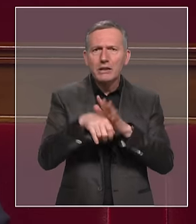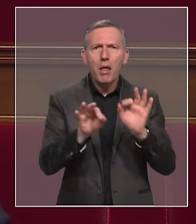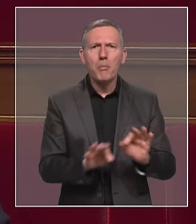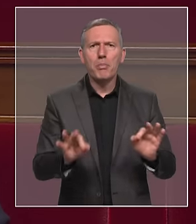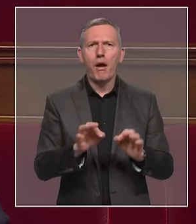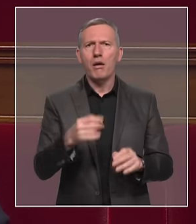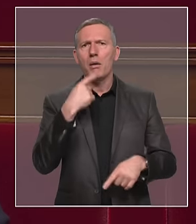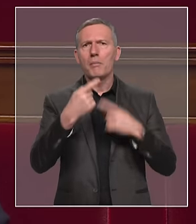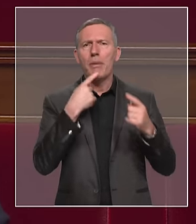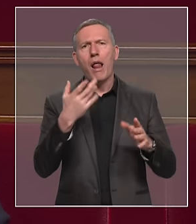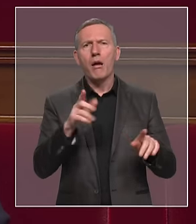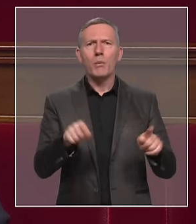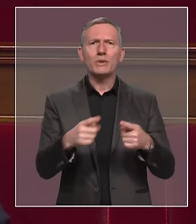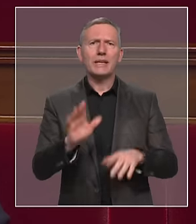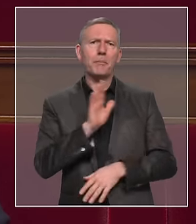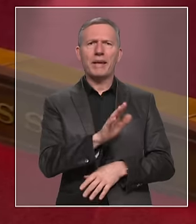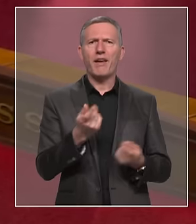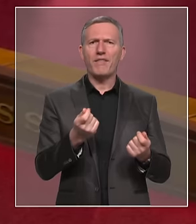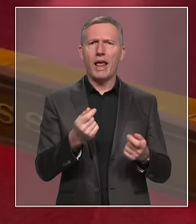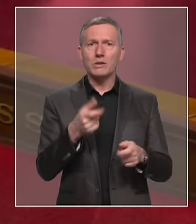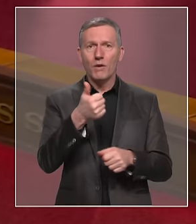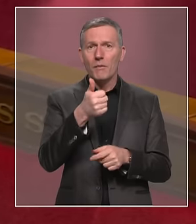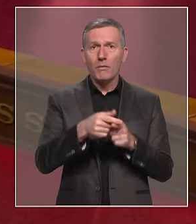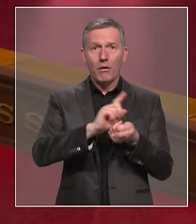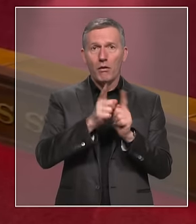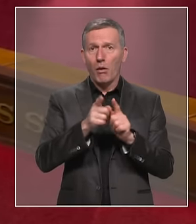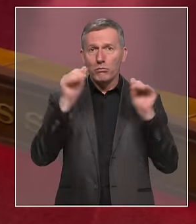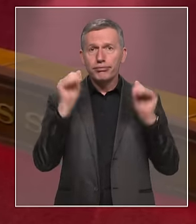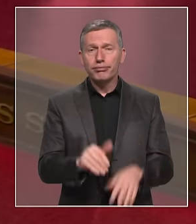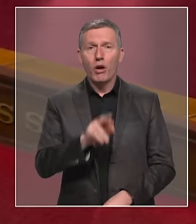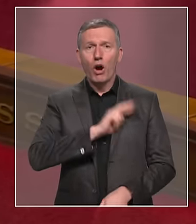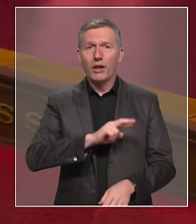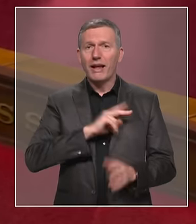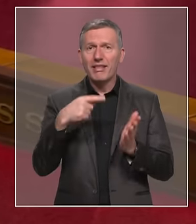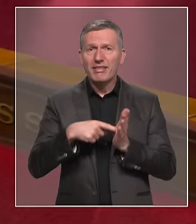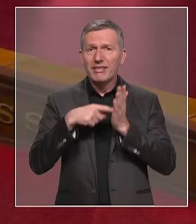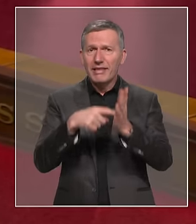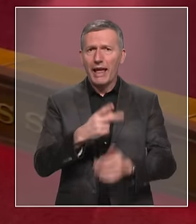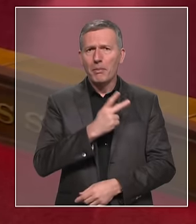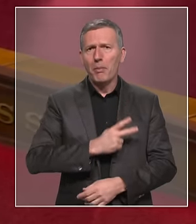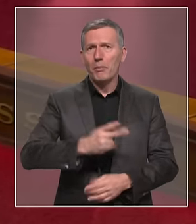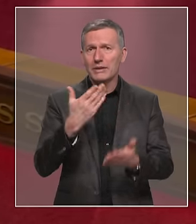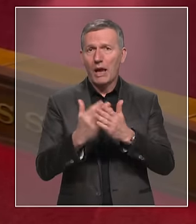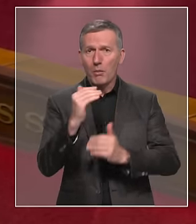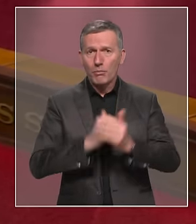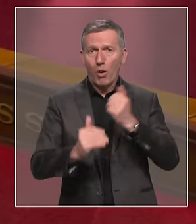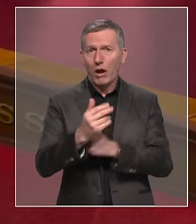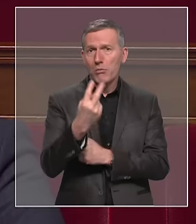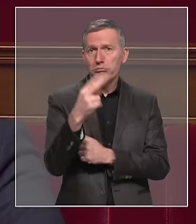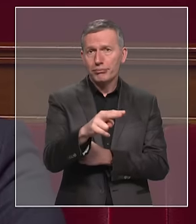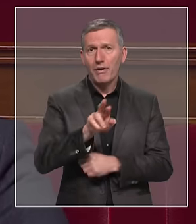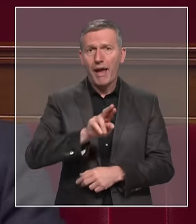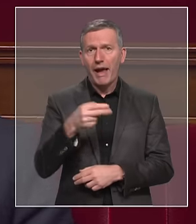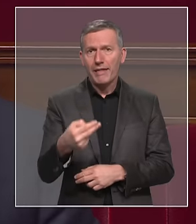parlez de Mozart de la finance, avec vous ça serait le crépuscule des retraites et la dette enchantée, c'est ça le programme du Rassemblement